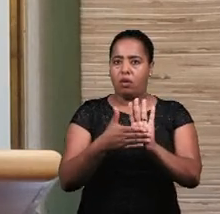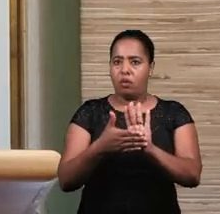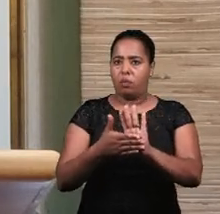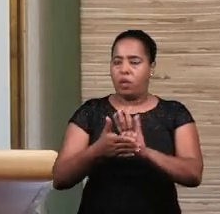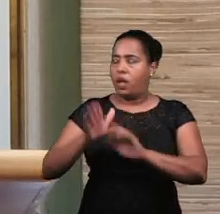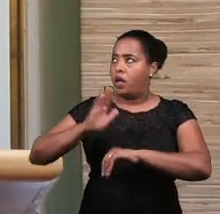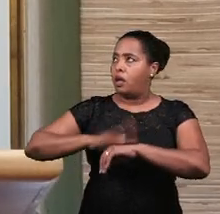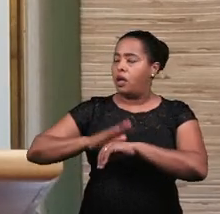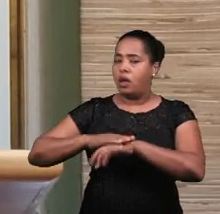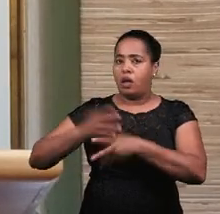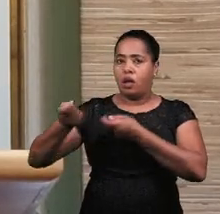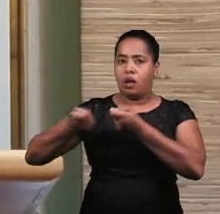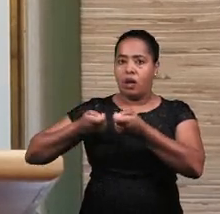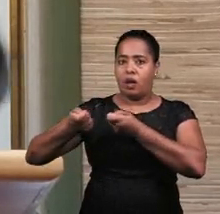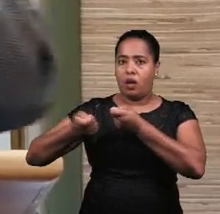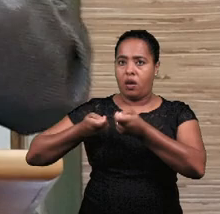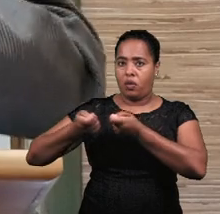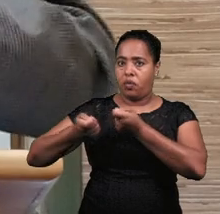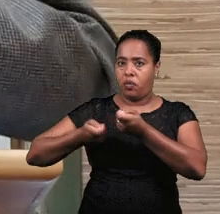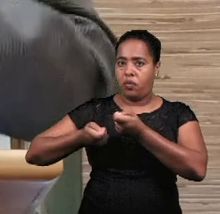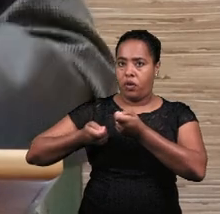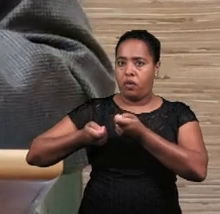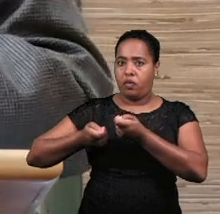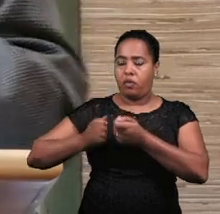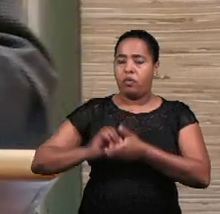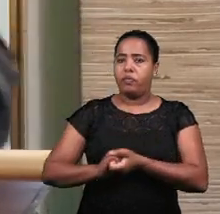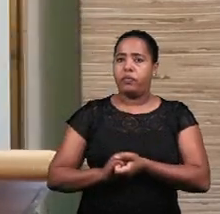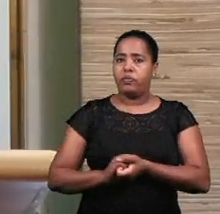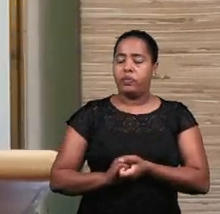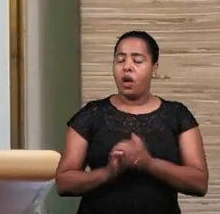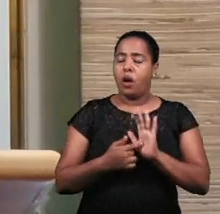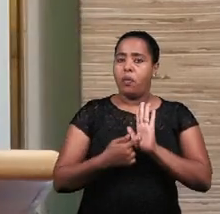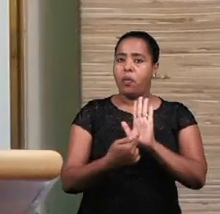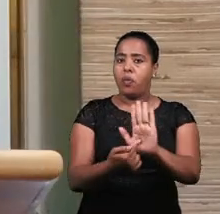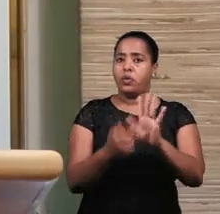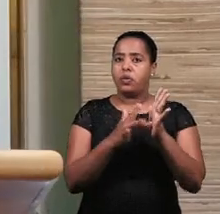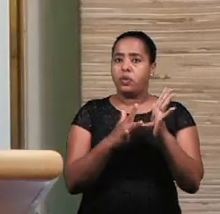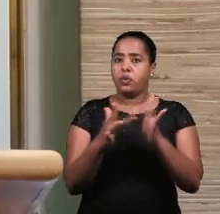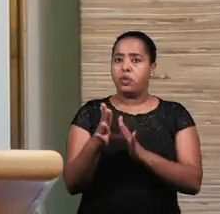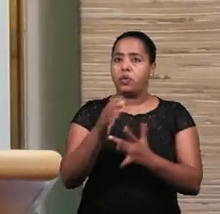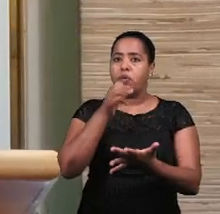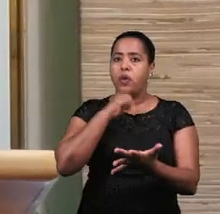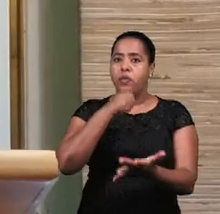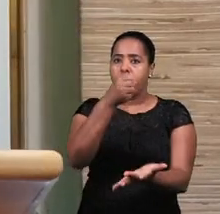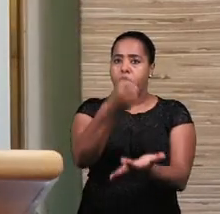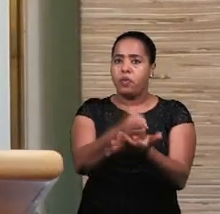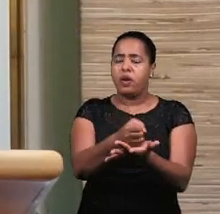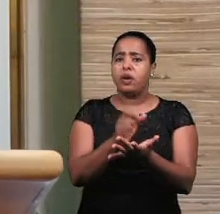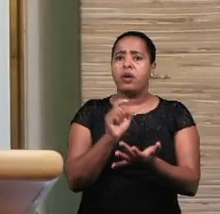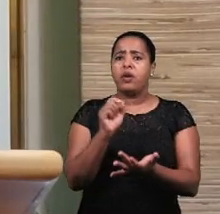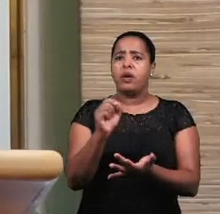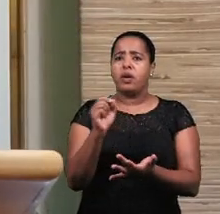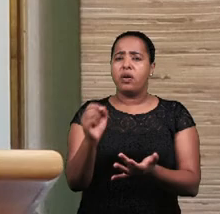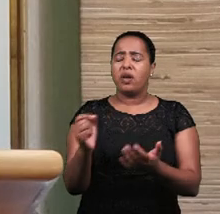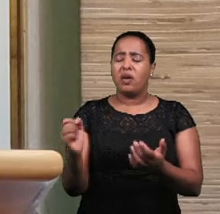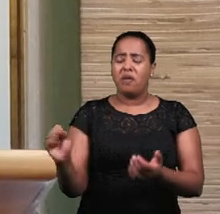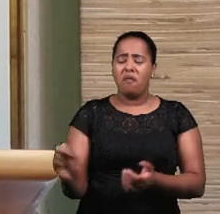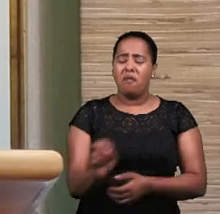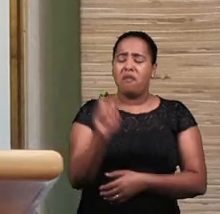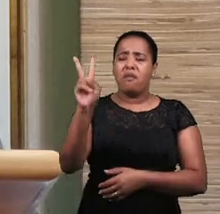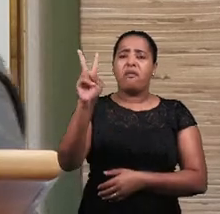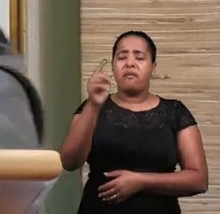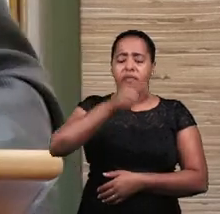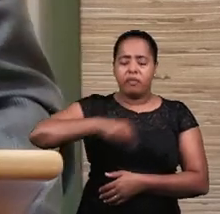l'orientation de Dieu depuis le premier jour. Donc Jésus à l'Ancien Testament a été la plus grande richesse que nous